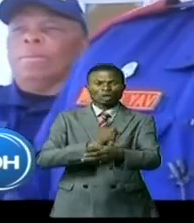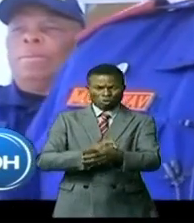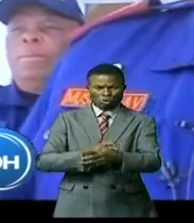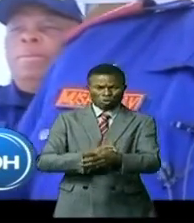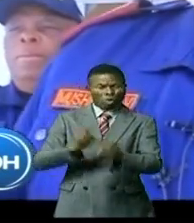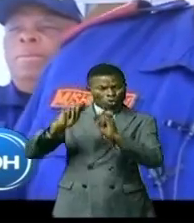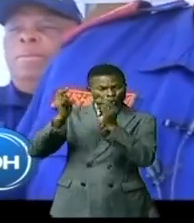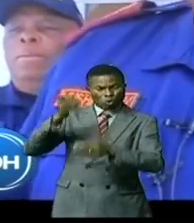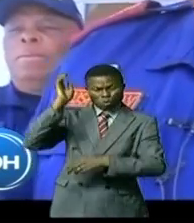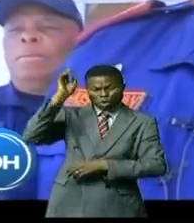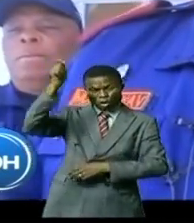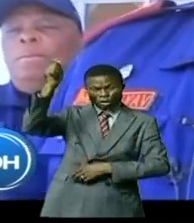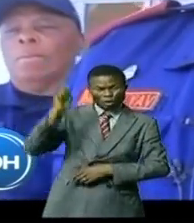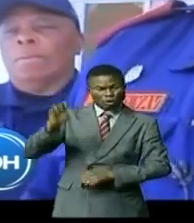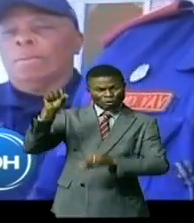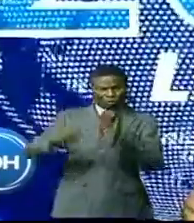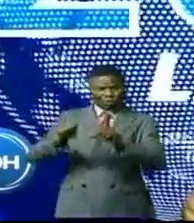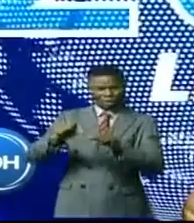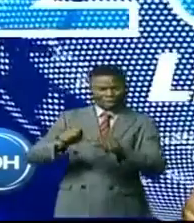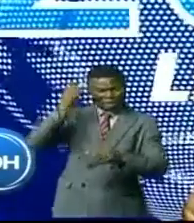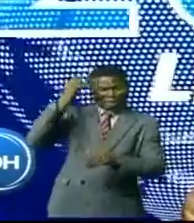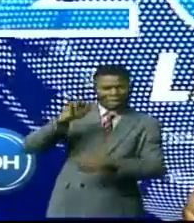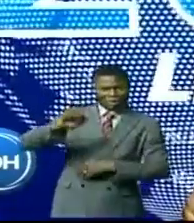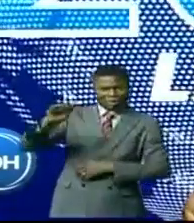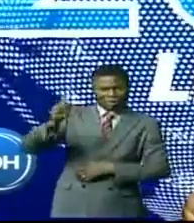est de mon devoir.